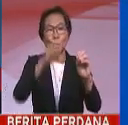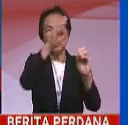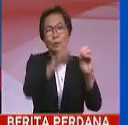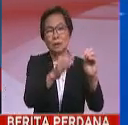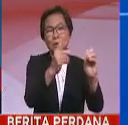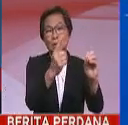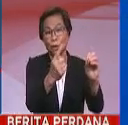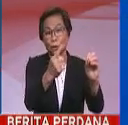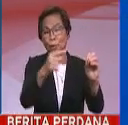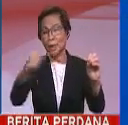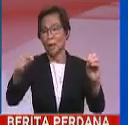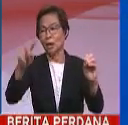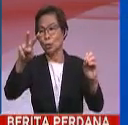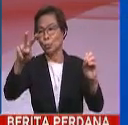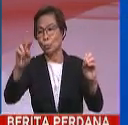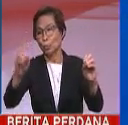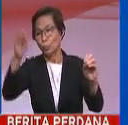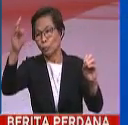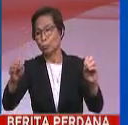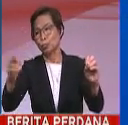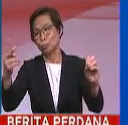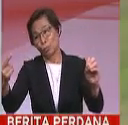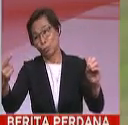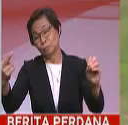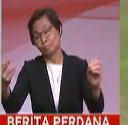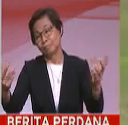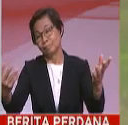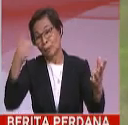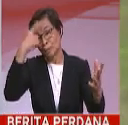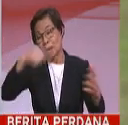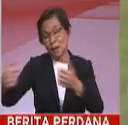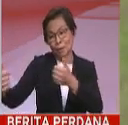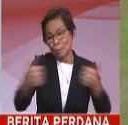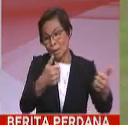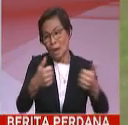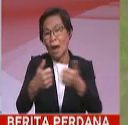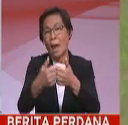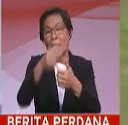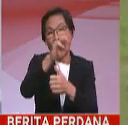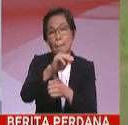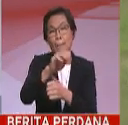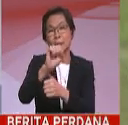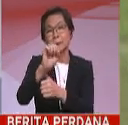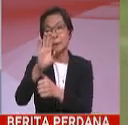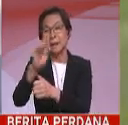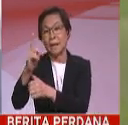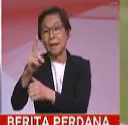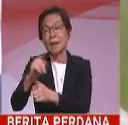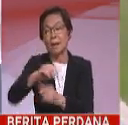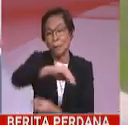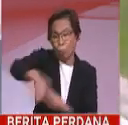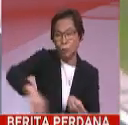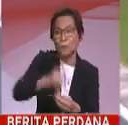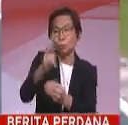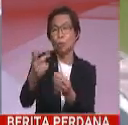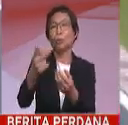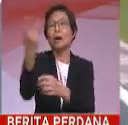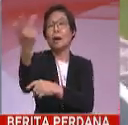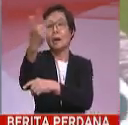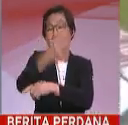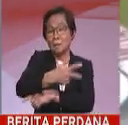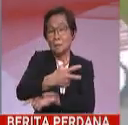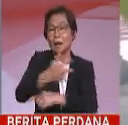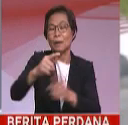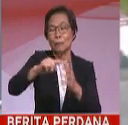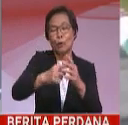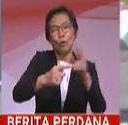Januari sehingga 20 Februari. Manakala bagi saingan MSBK, pusingan kedua dijadual berlangsung 3 hari bermula